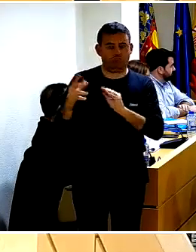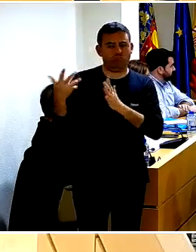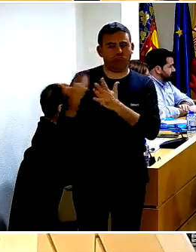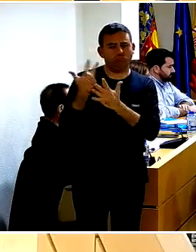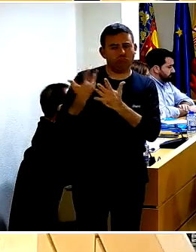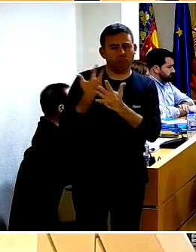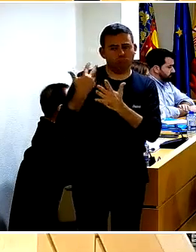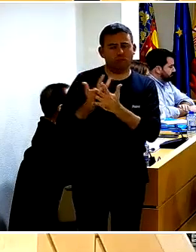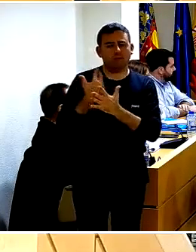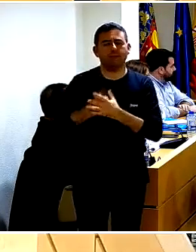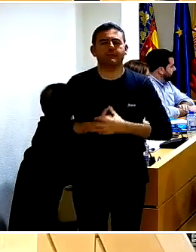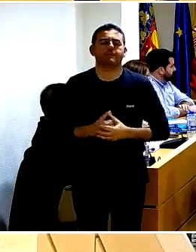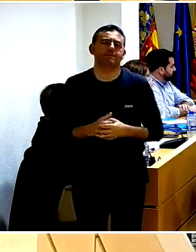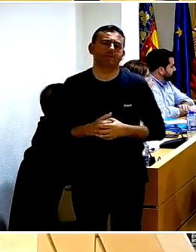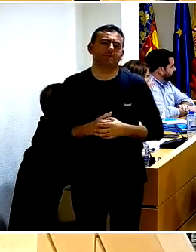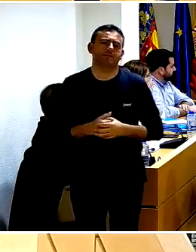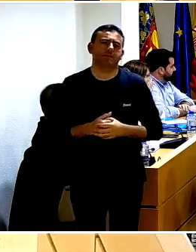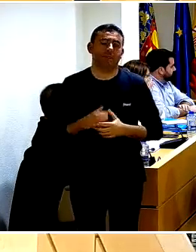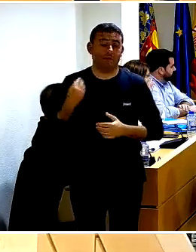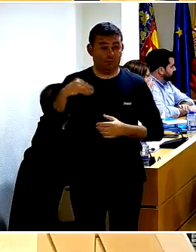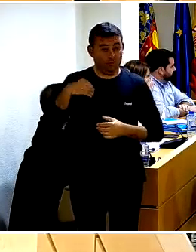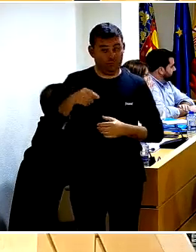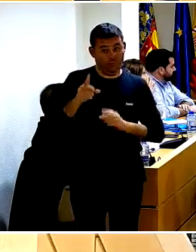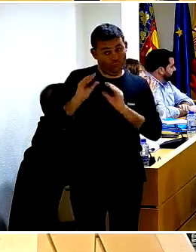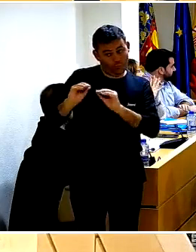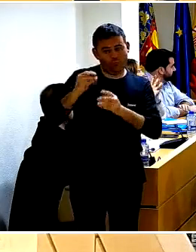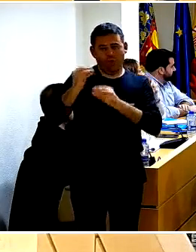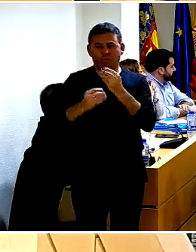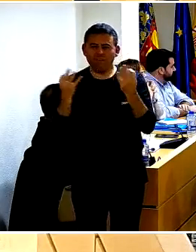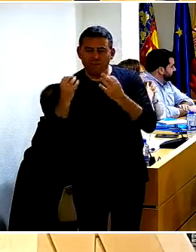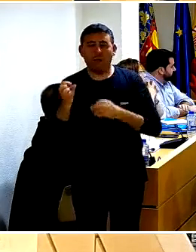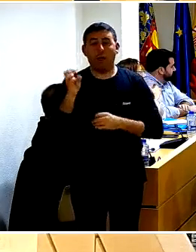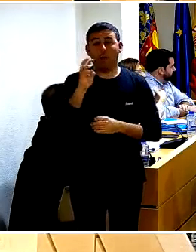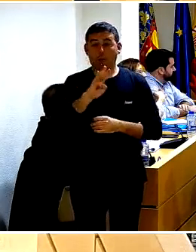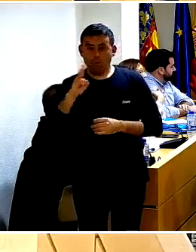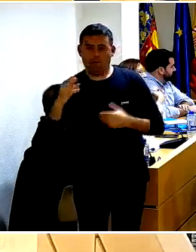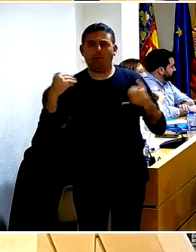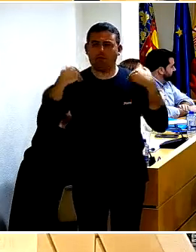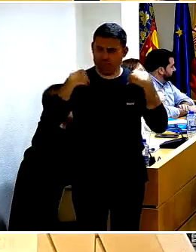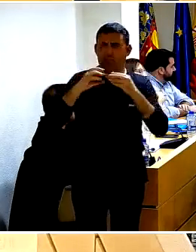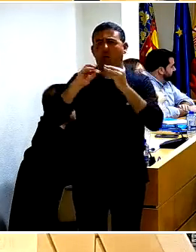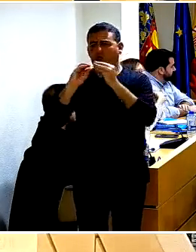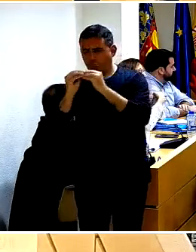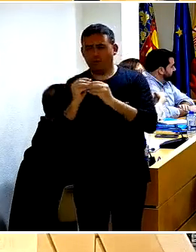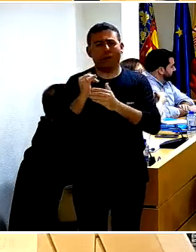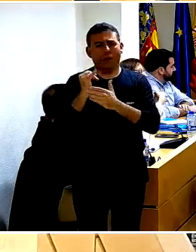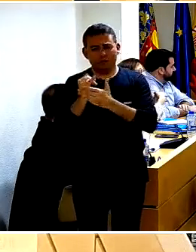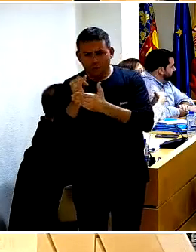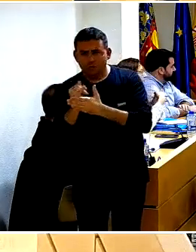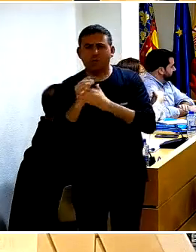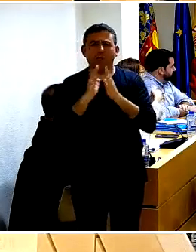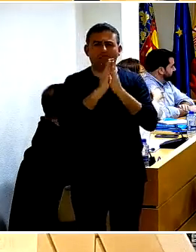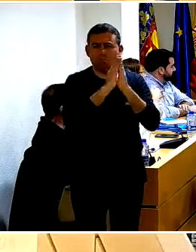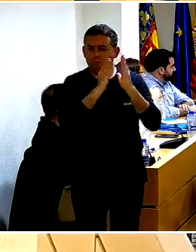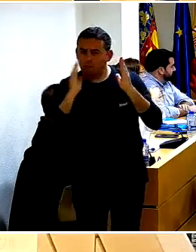en l'equip del Partit Popular, els instituts, la biblioteca, tots en recursos que no